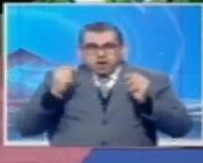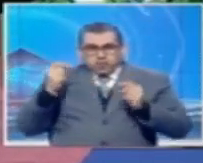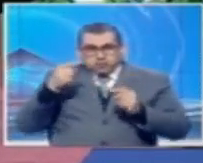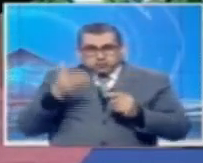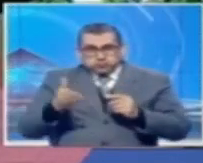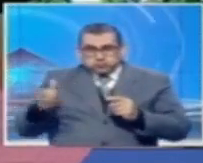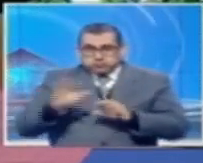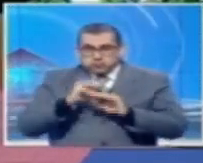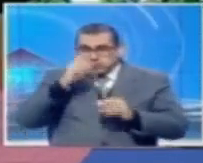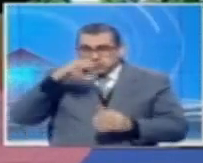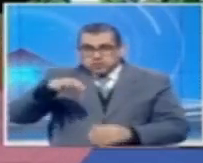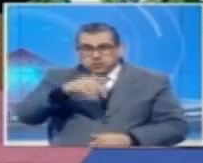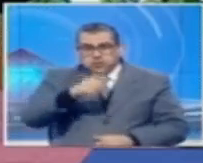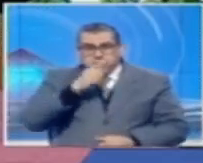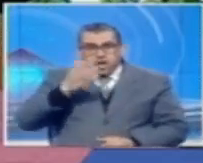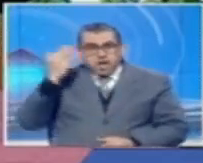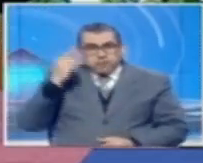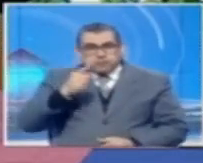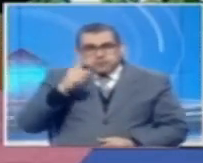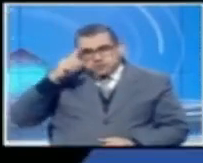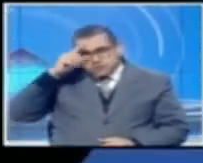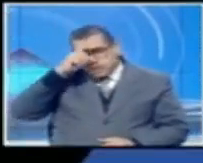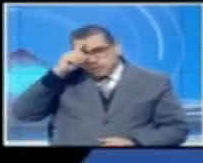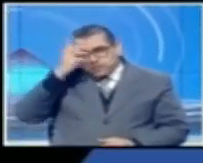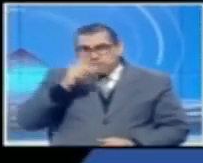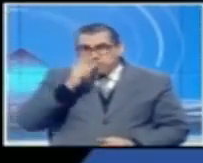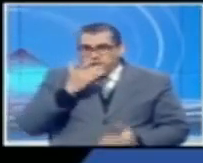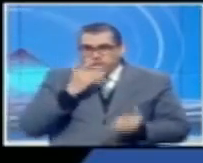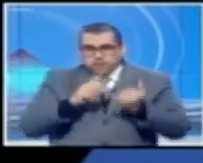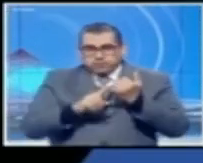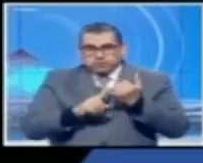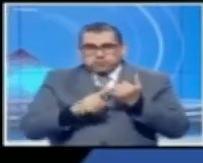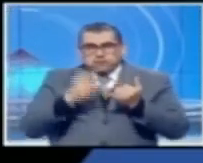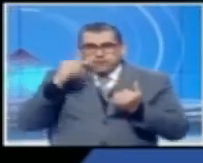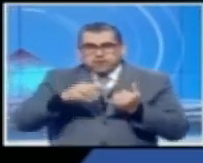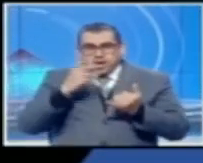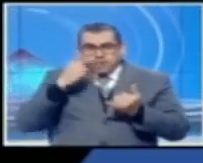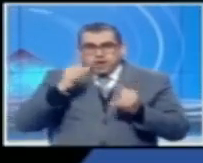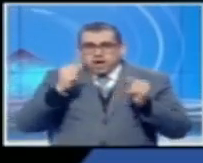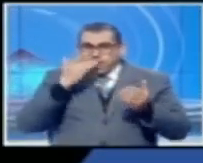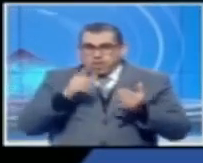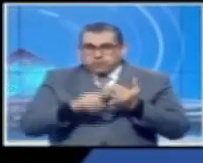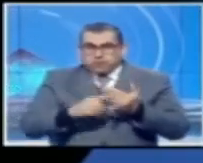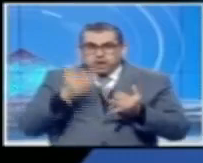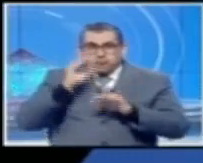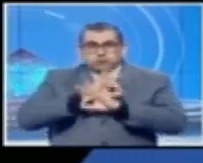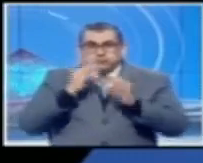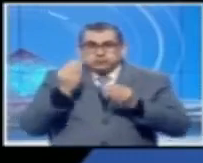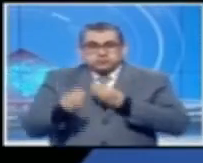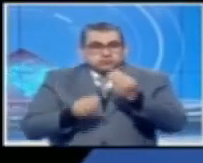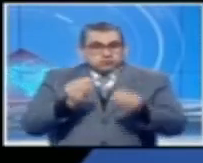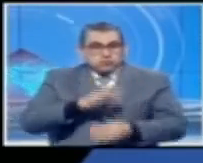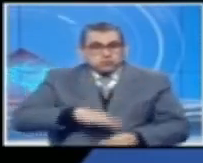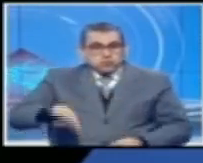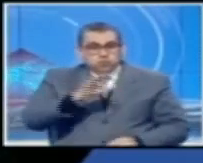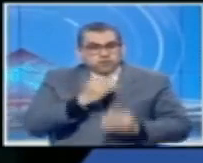احنا في قرى معينة كانت بتعاني ما فيهاش مية، وفي قرى ما كانش بيبقى موجود فيها كهرباء. كل هذه الخدمات النهاردة بقت